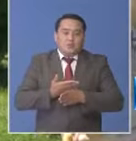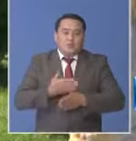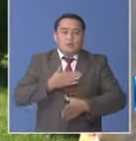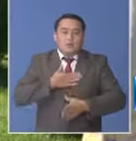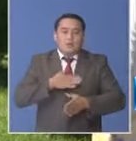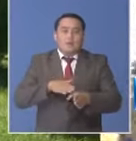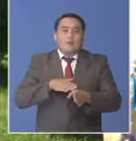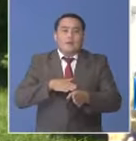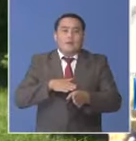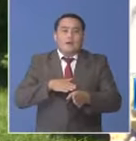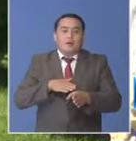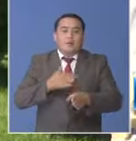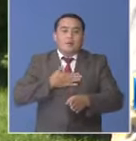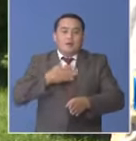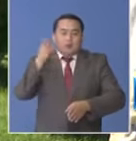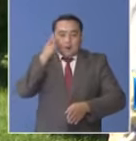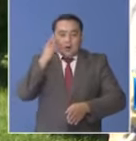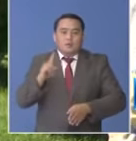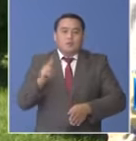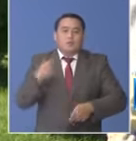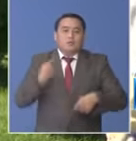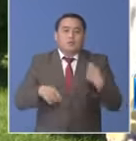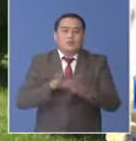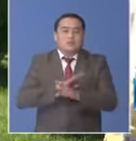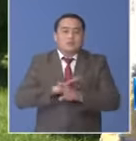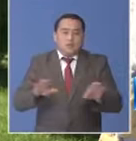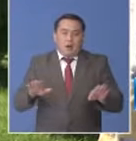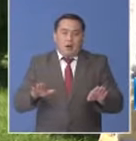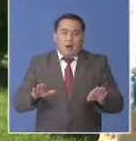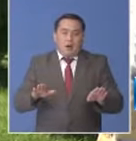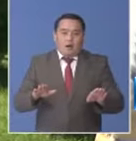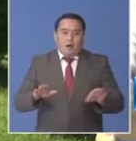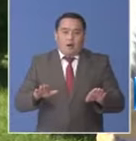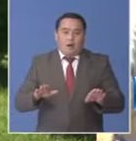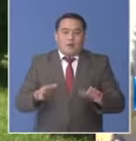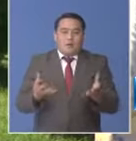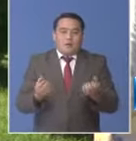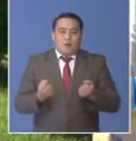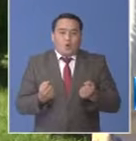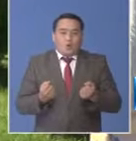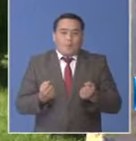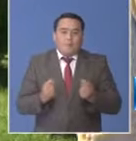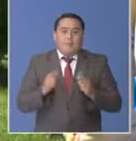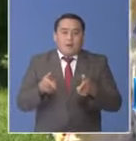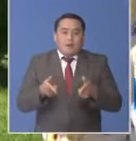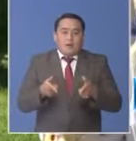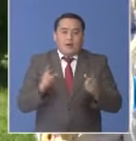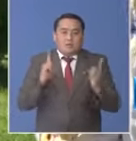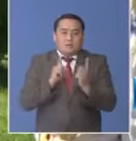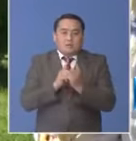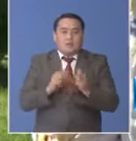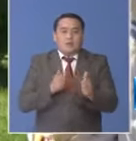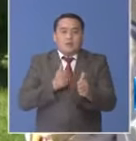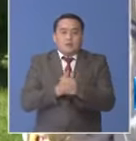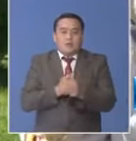Мы считаем, что мы не зря все-таки оказались сегодня на приеме и попали действительно